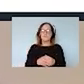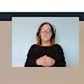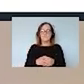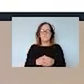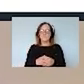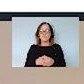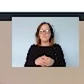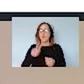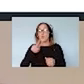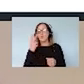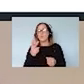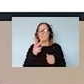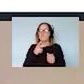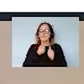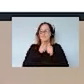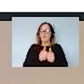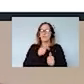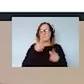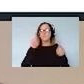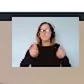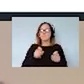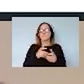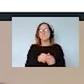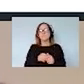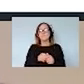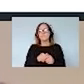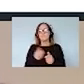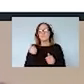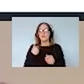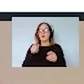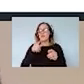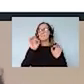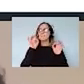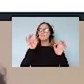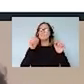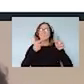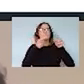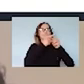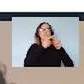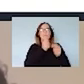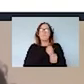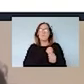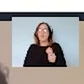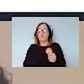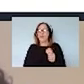A drugie znaczenie, to od którego zaczęłam, czyli po prostu idea biblioteki, bardzo progresywna, mimo